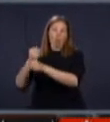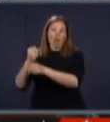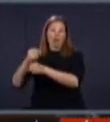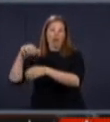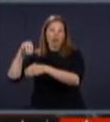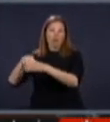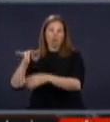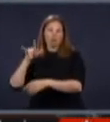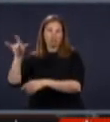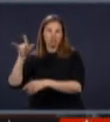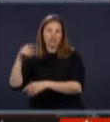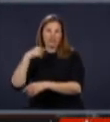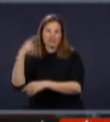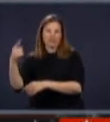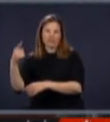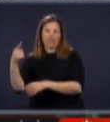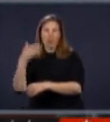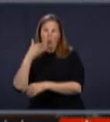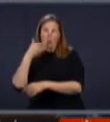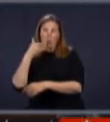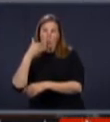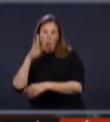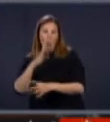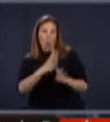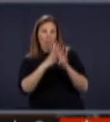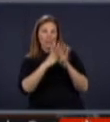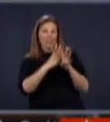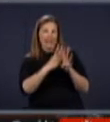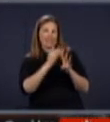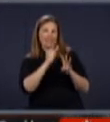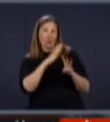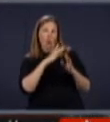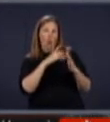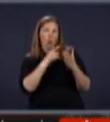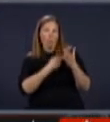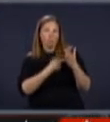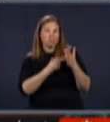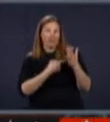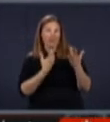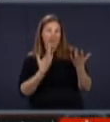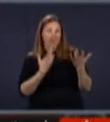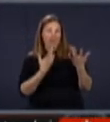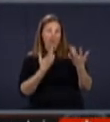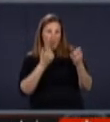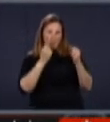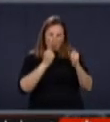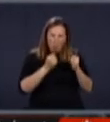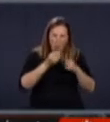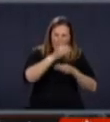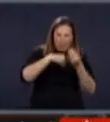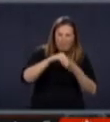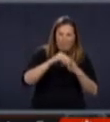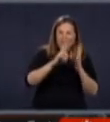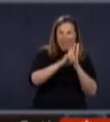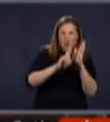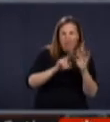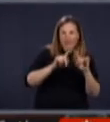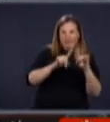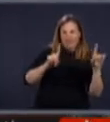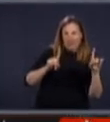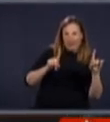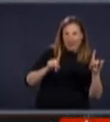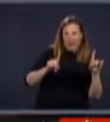pas indemnisés par ce fonds-là. Et moi, ce que j'aimerais savoir, c'est est-ce que vous allez changer les règles à la demande de l'industrie du voyage pour que les consommateurs ne soient pas